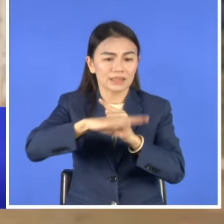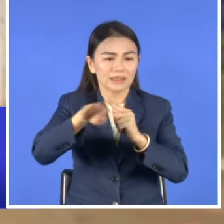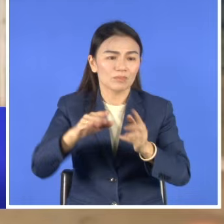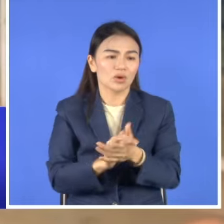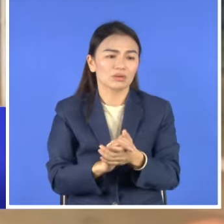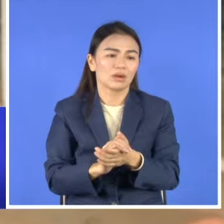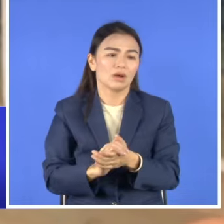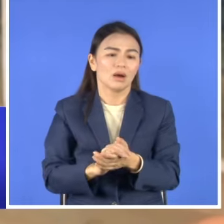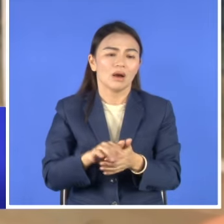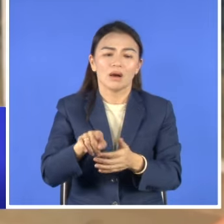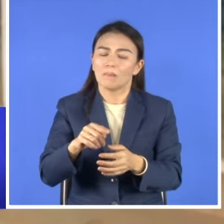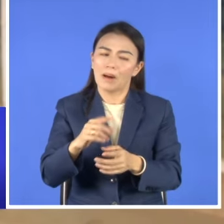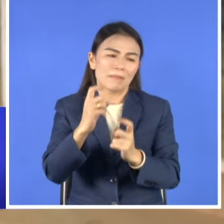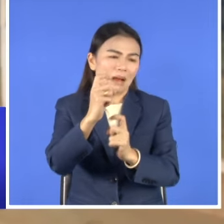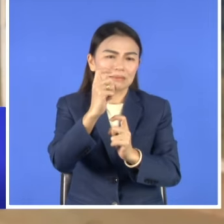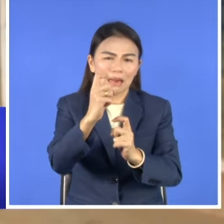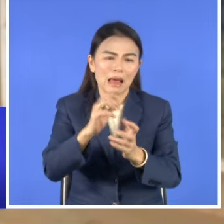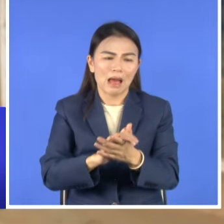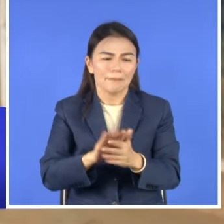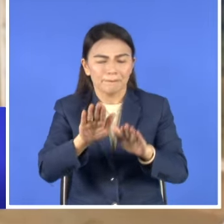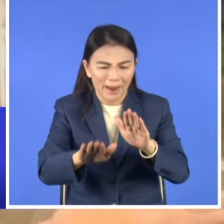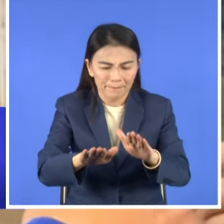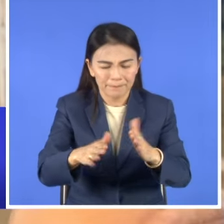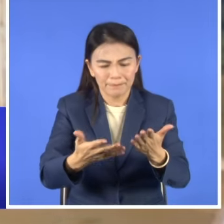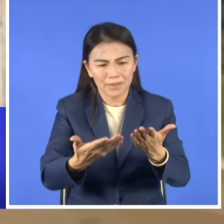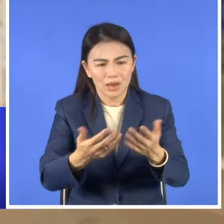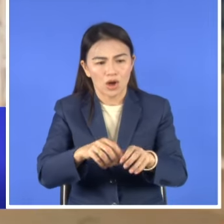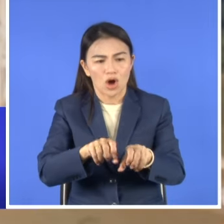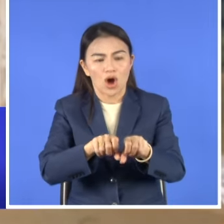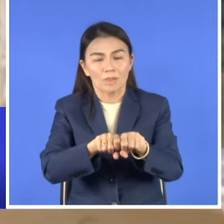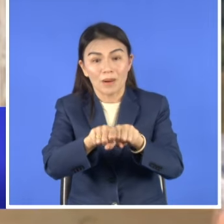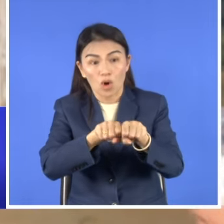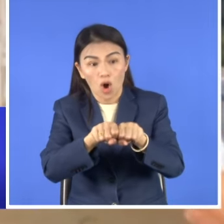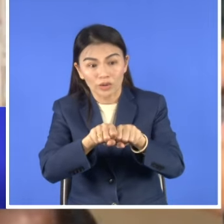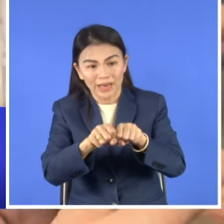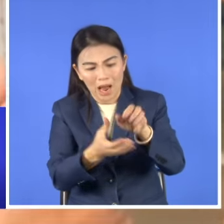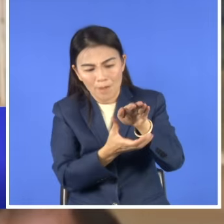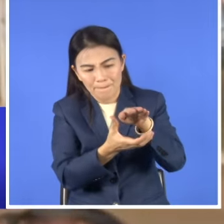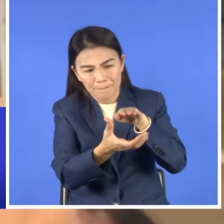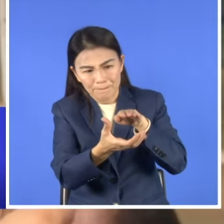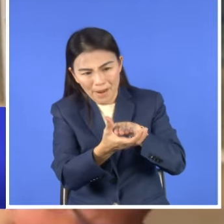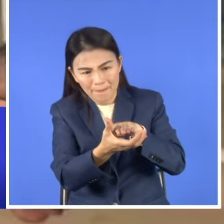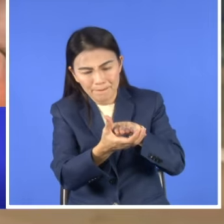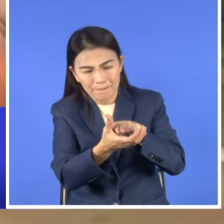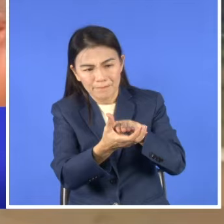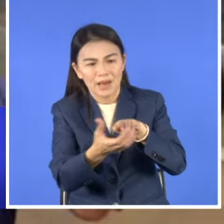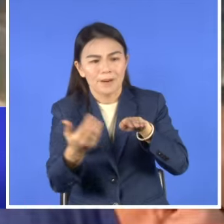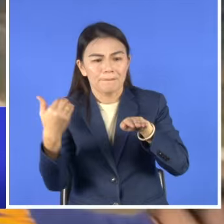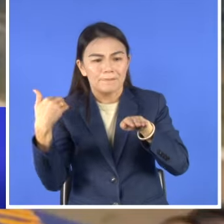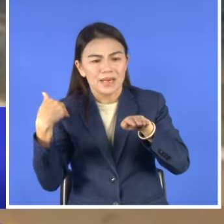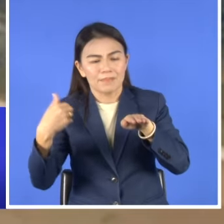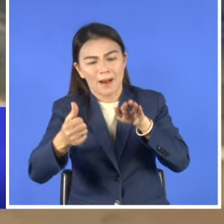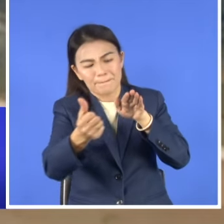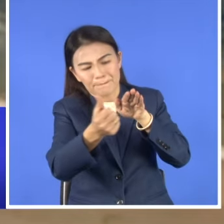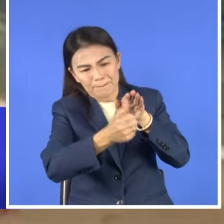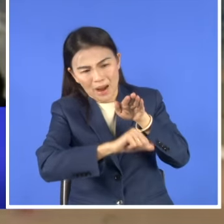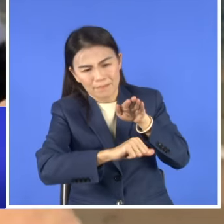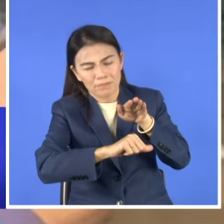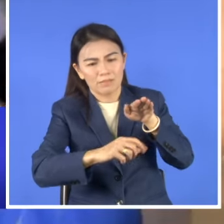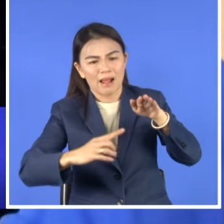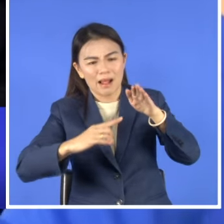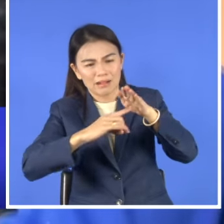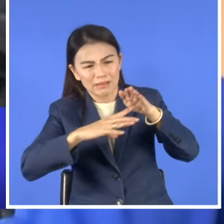อุบัติเหตุได้ตลอดเวลาค่ะเพราะว่าถึงจะมีรองเท้าบูทกันน่ะมันก็กันน้ำคุณผู้ชมบางทีของมีคมมันก็ทั้งยาวทั้ง